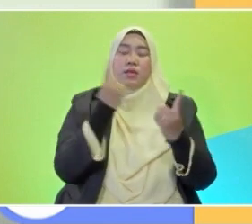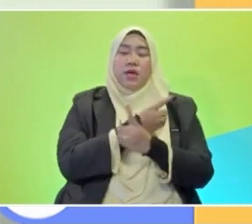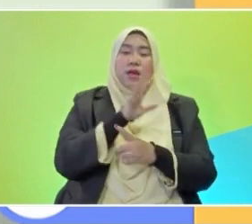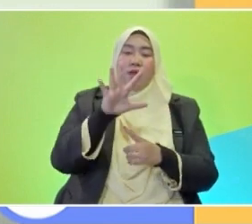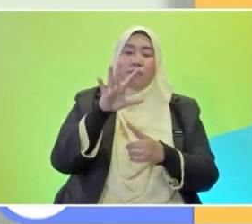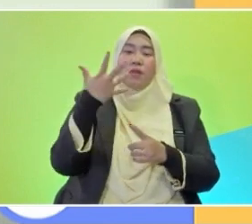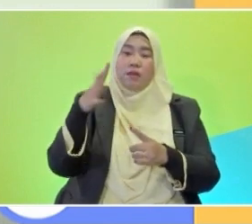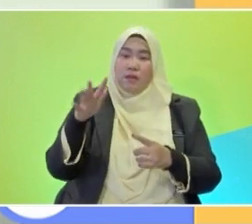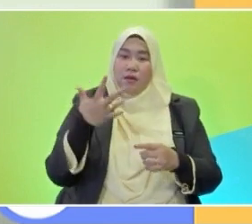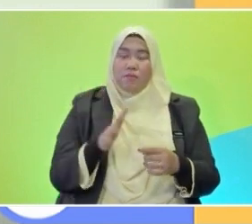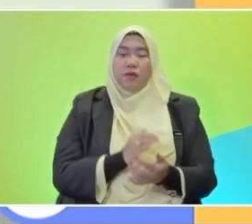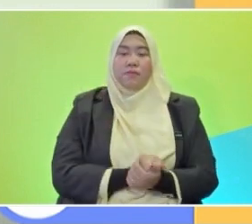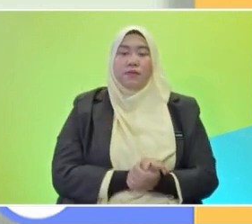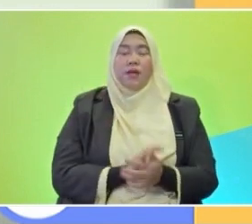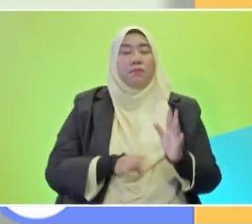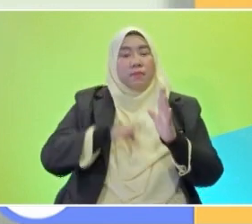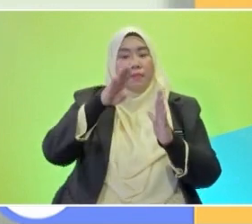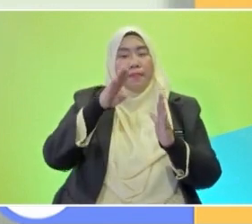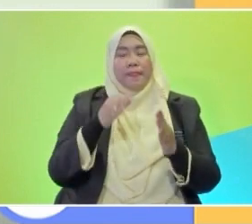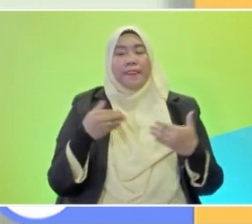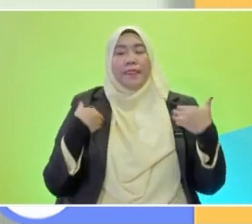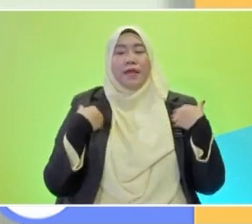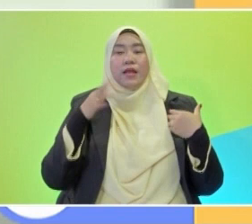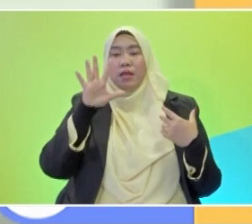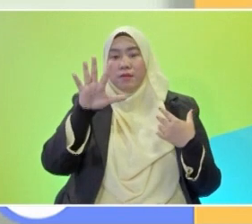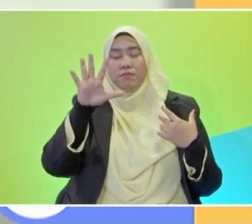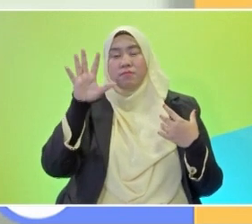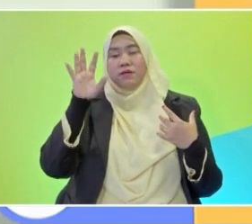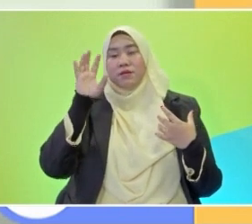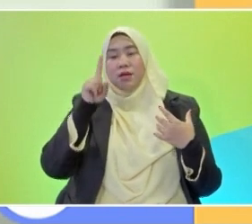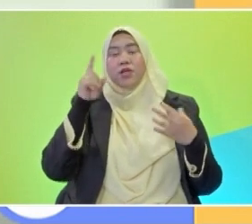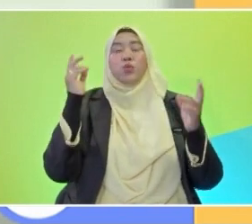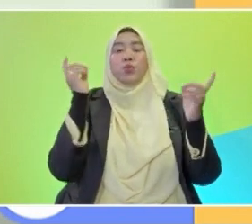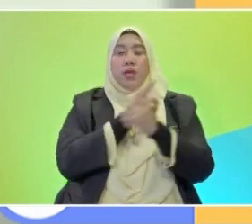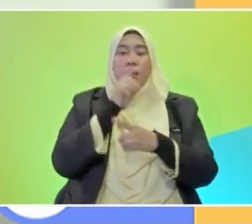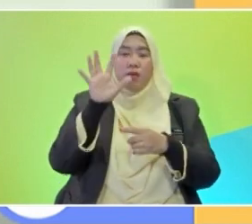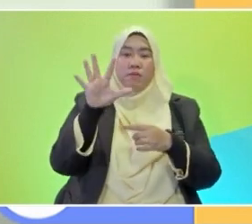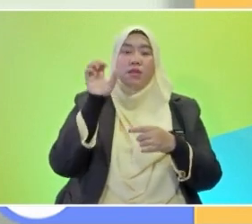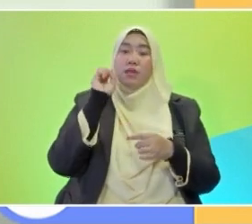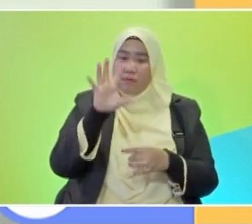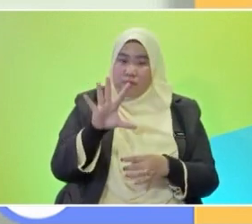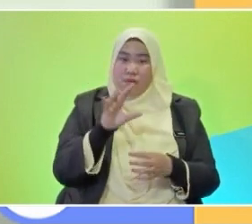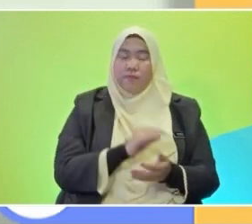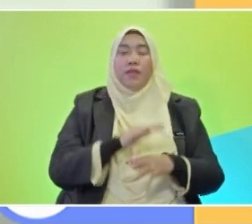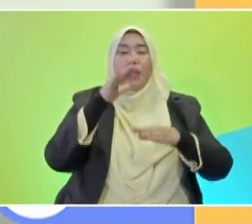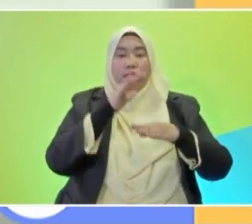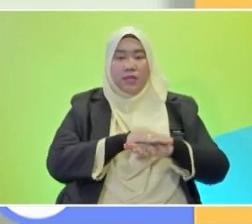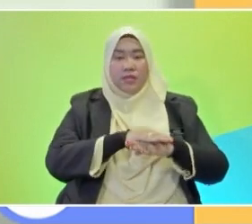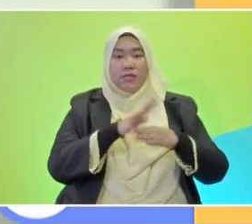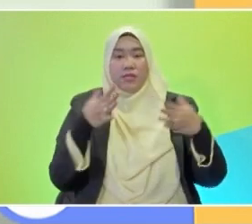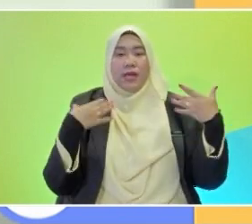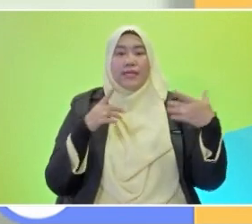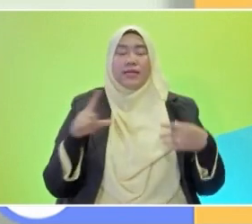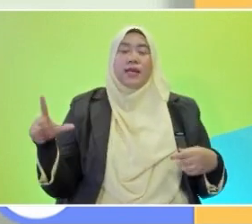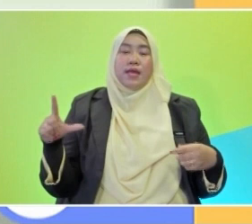kemudian kita ambil Limo yang terakhir satu darat 5 5 jadi jawabannya yang atas itu udah adalah